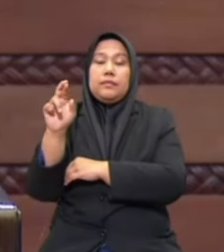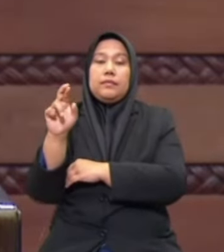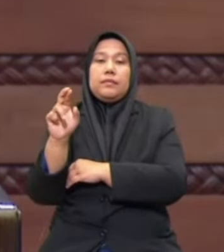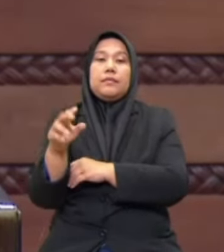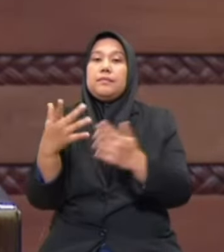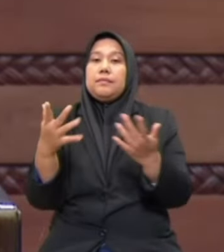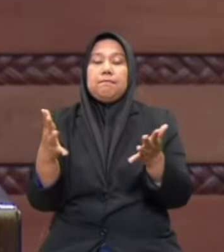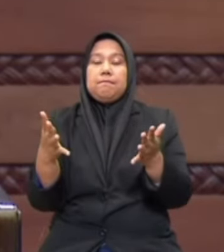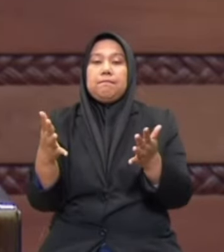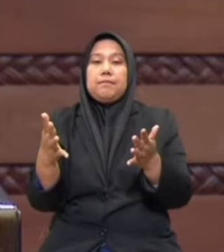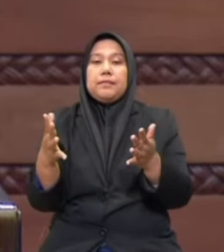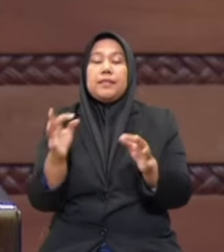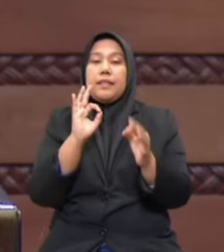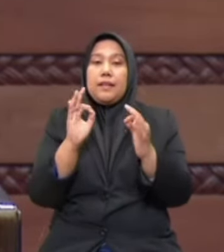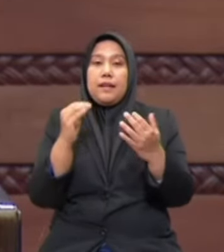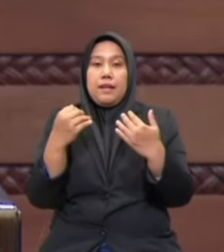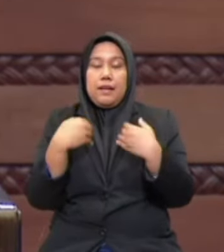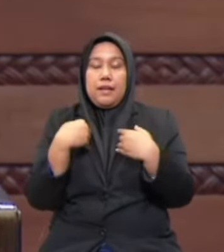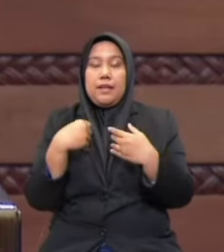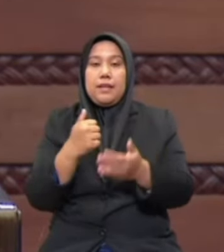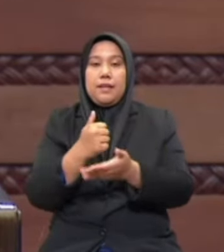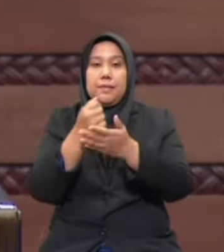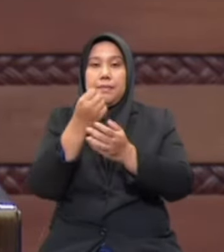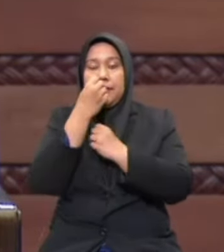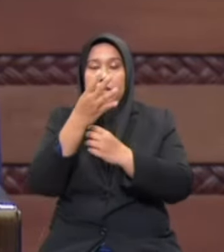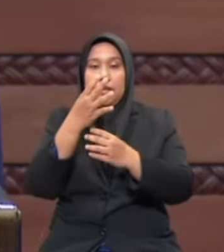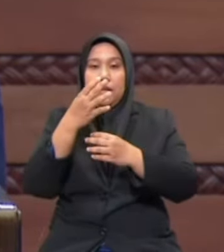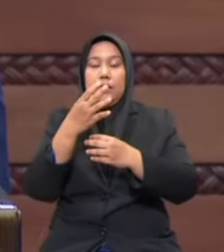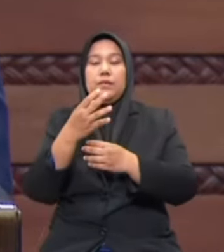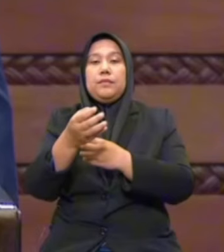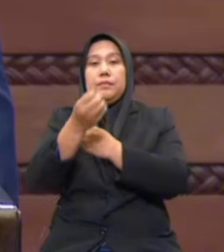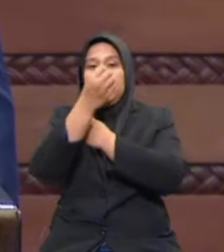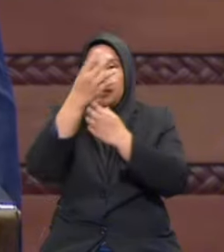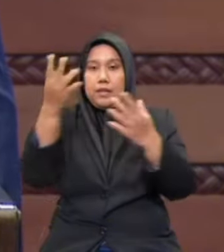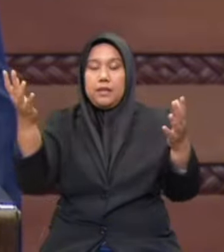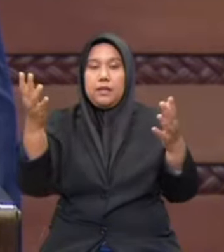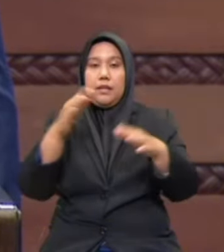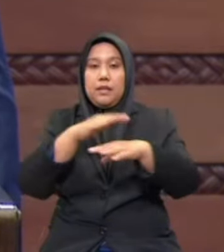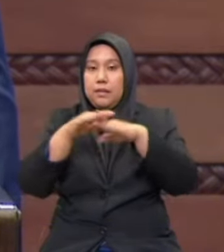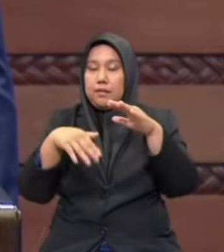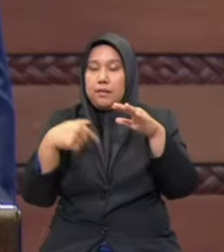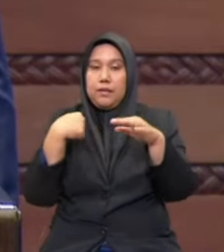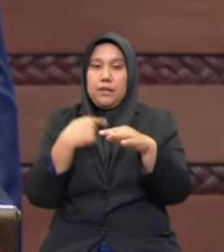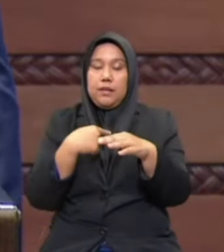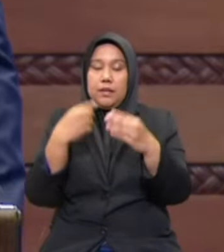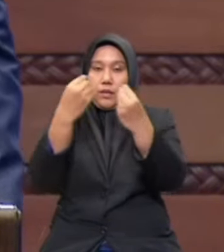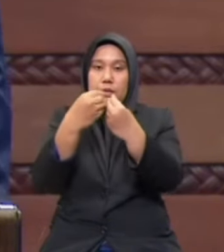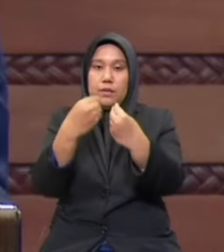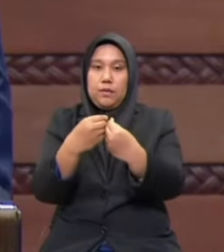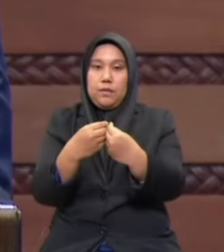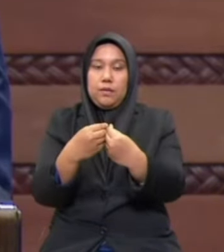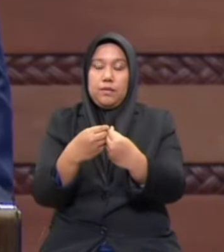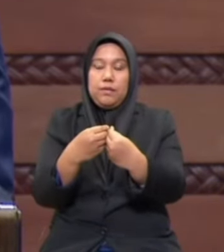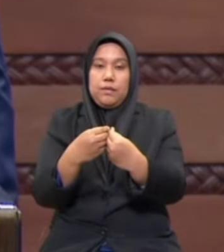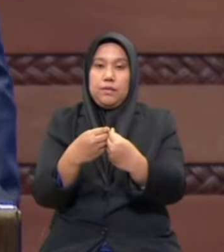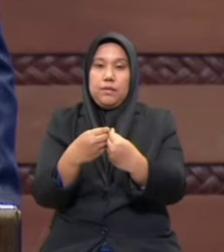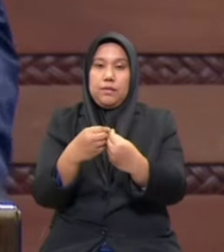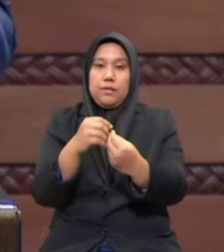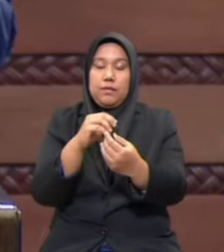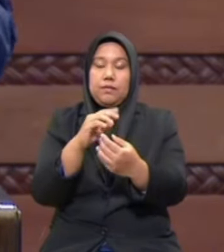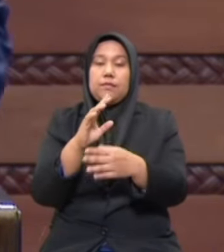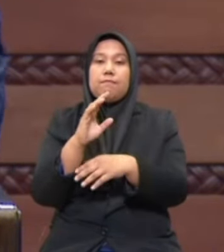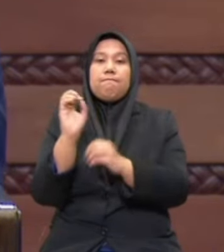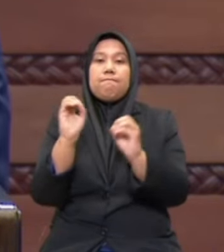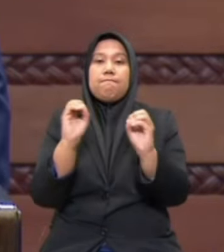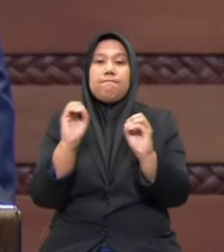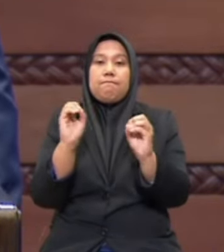bagi saya maklumat mana satu tapi di bawah kita sekarang jumlah tot saya Saya ti ada jumlah pasal saya